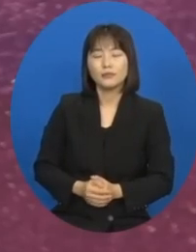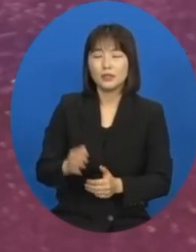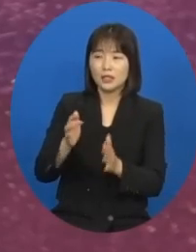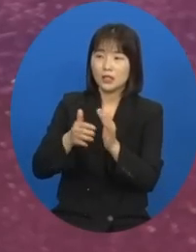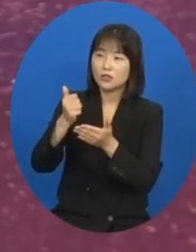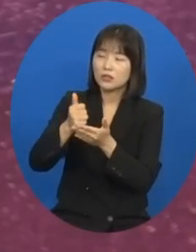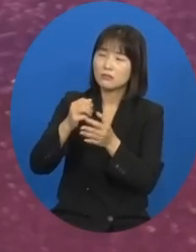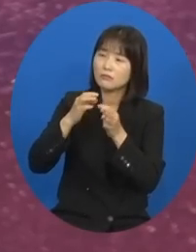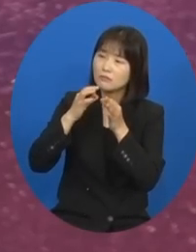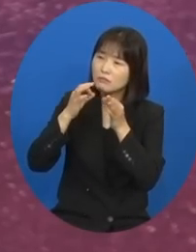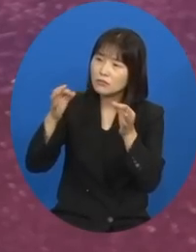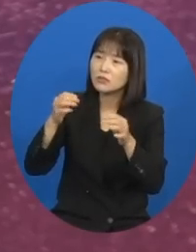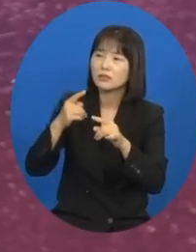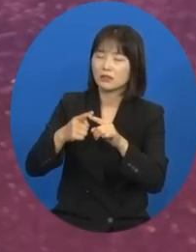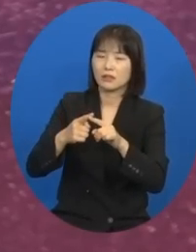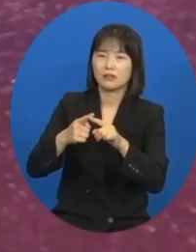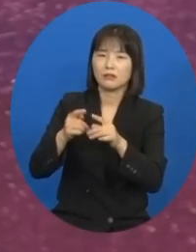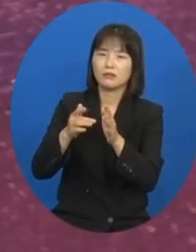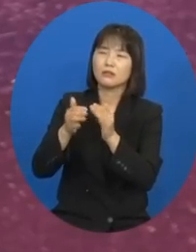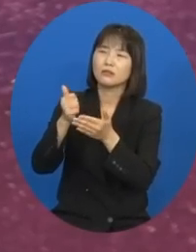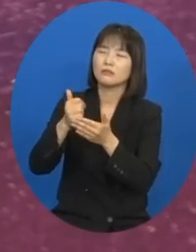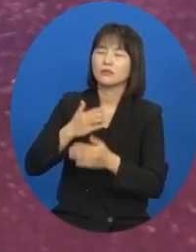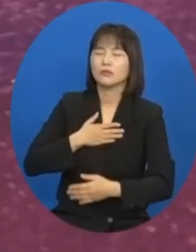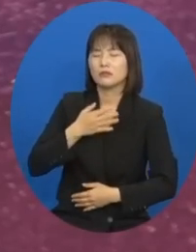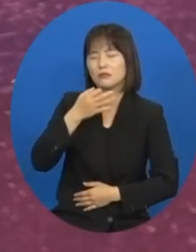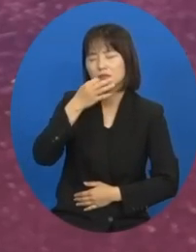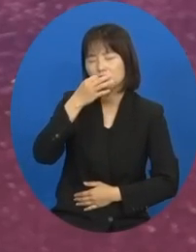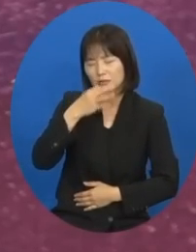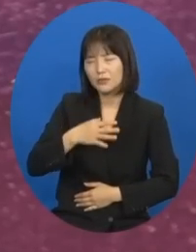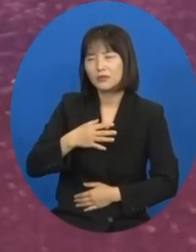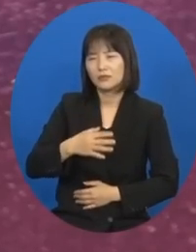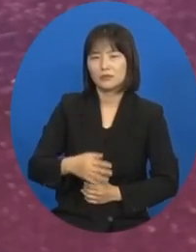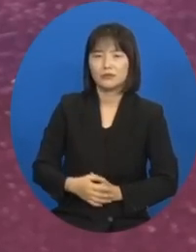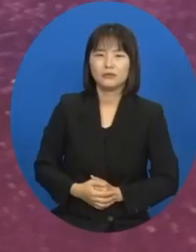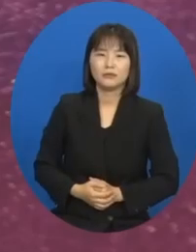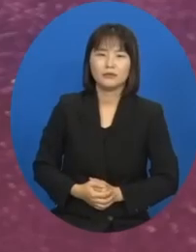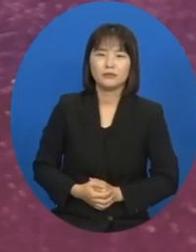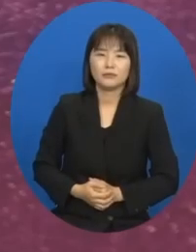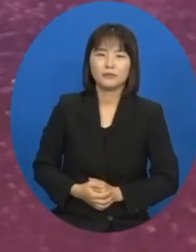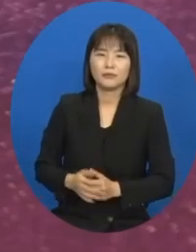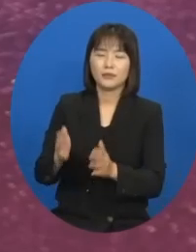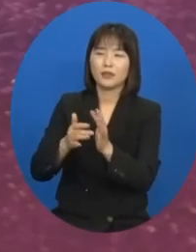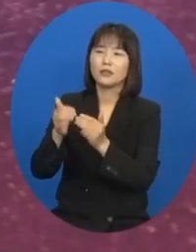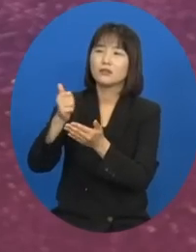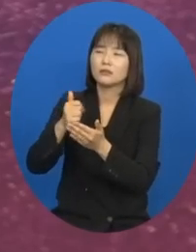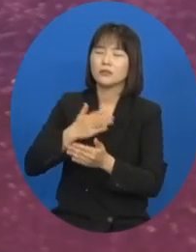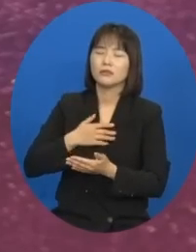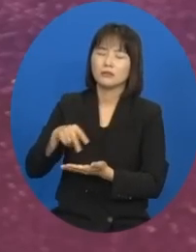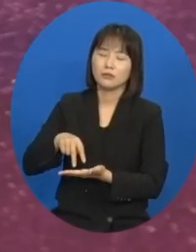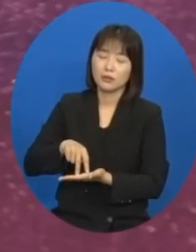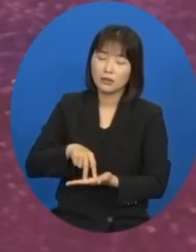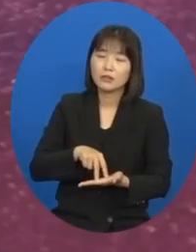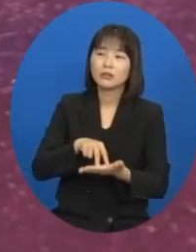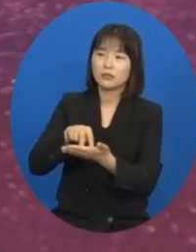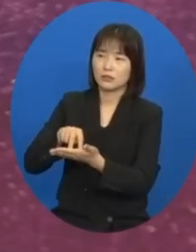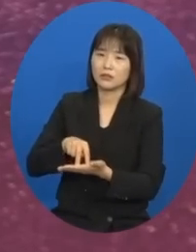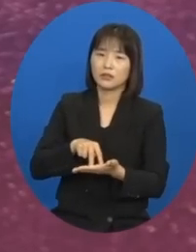부르다가 예수님 저 힘들어요 예수님 저 외로워요